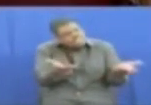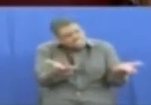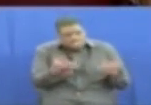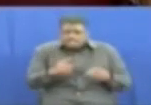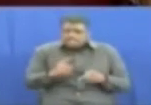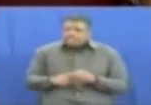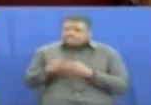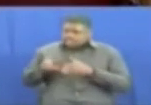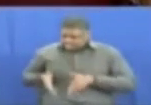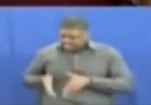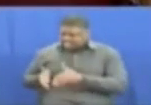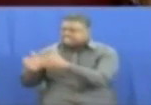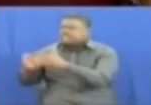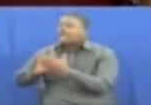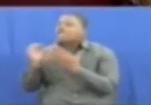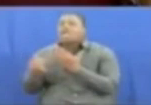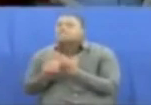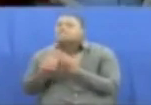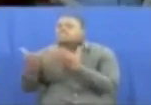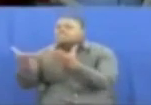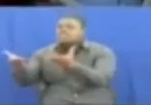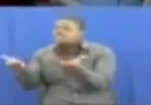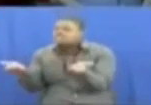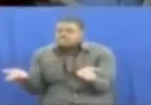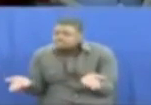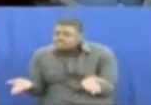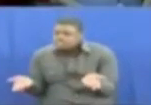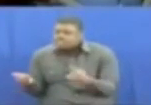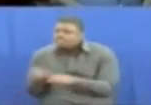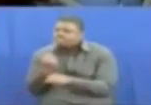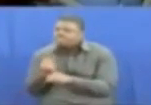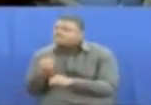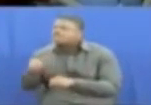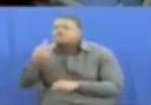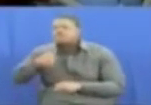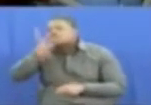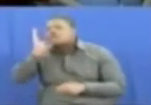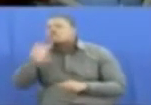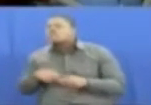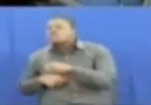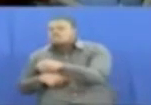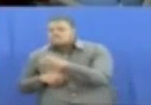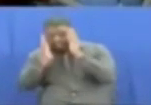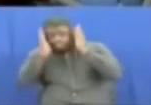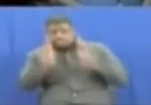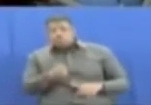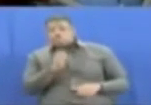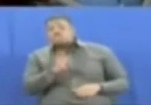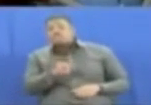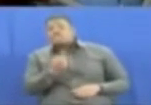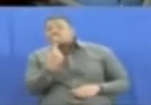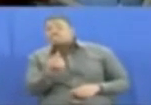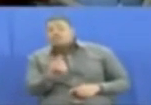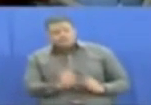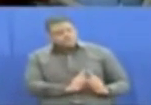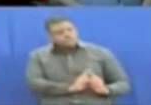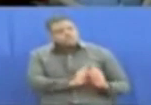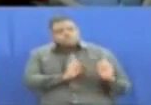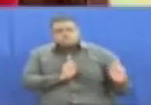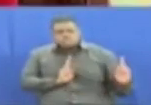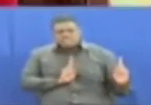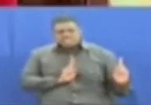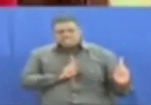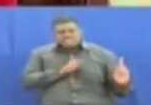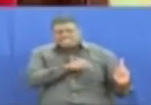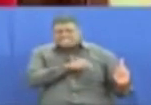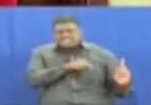measures zilizochukuliwa. Mheshimiwa Spika, unasema social distancing, lakini practicability ya social distancing ni